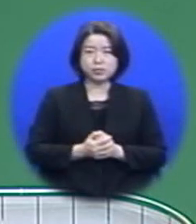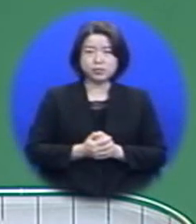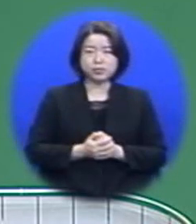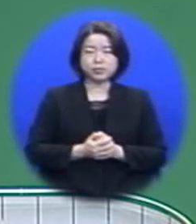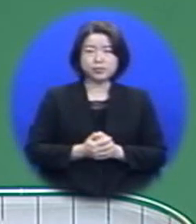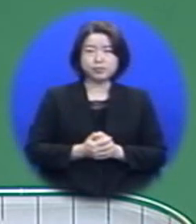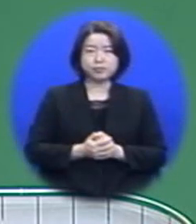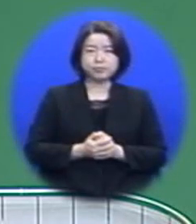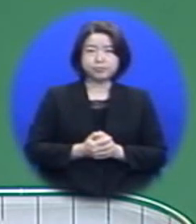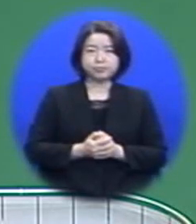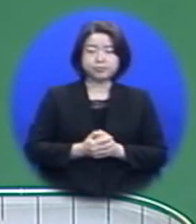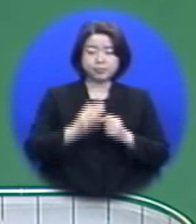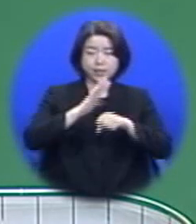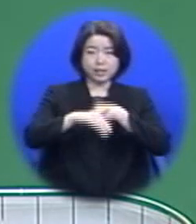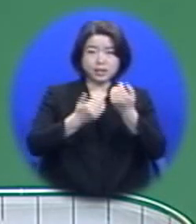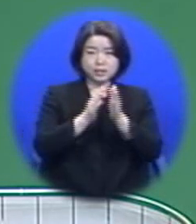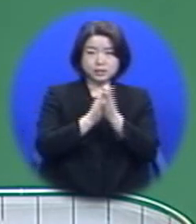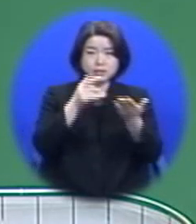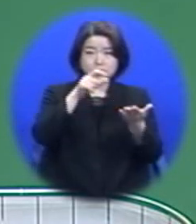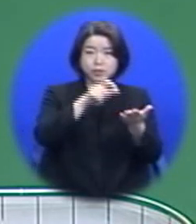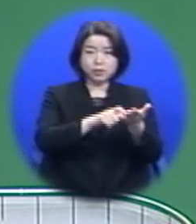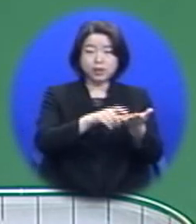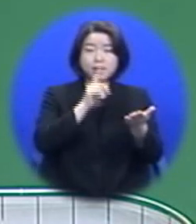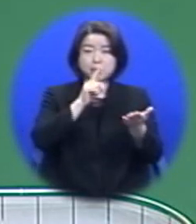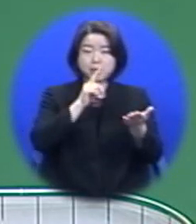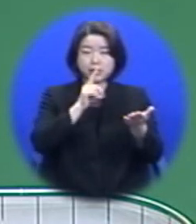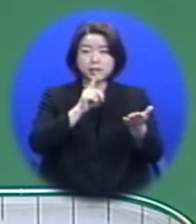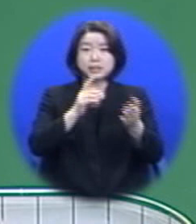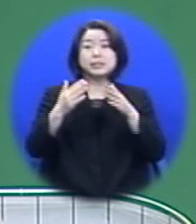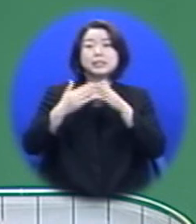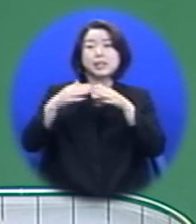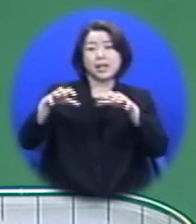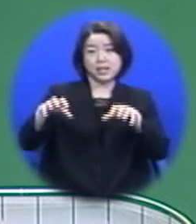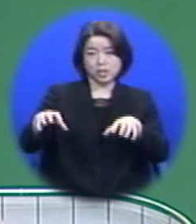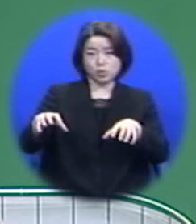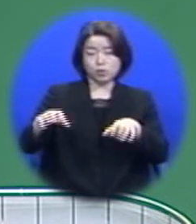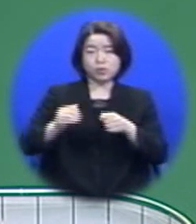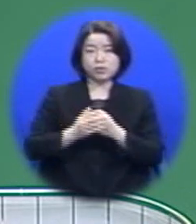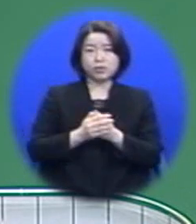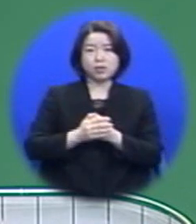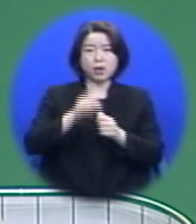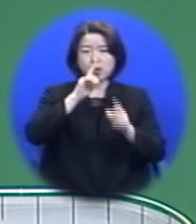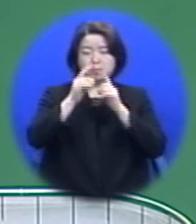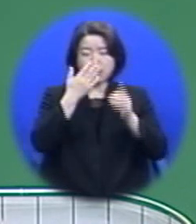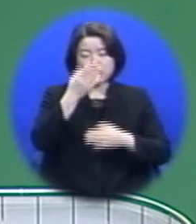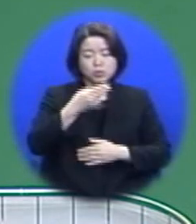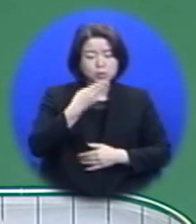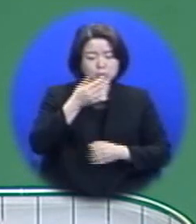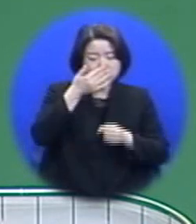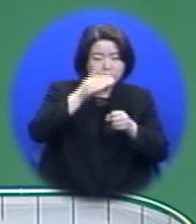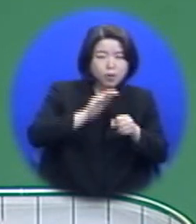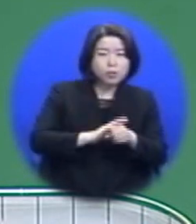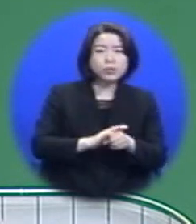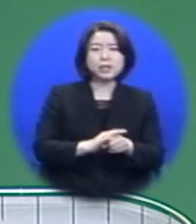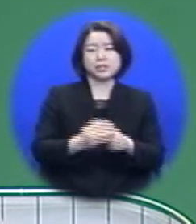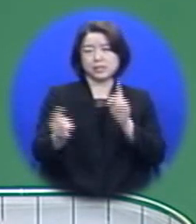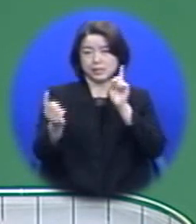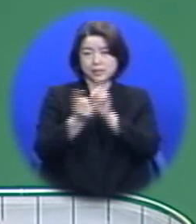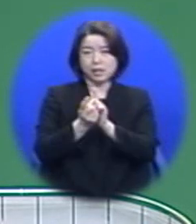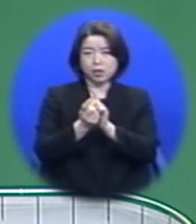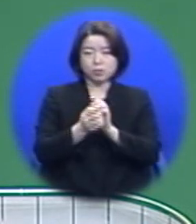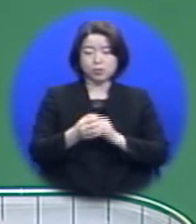아닙니다 성경에서 말하는 이웃은 말할 수 없이 억울한 일을 당하고